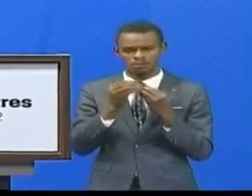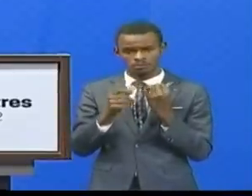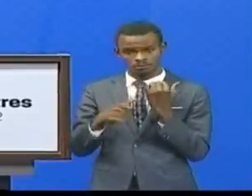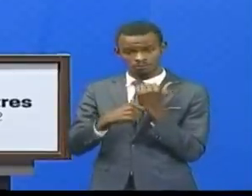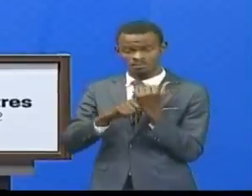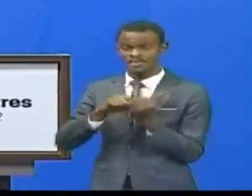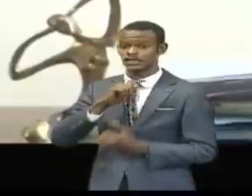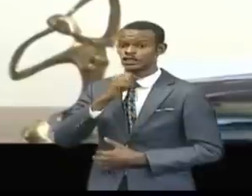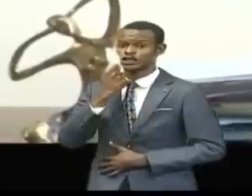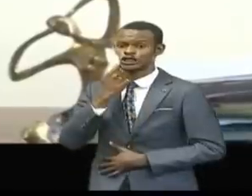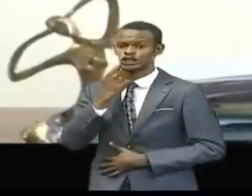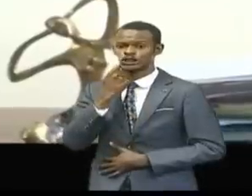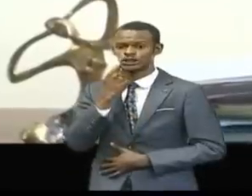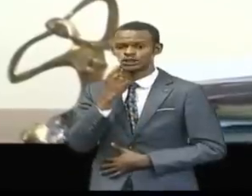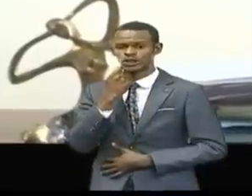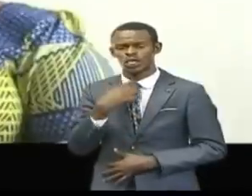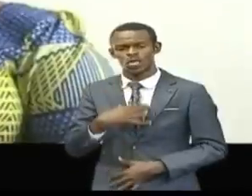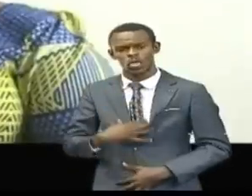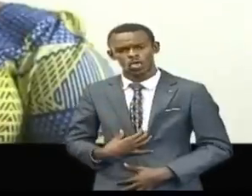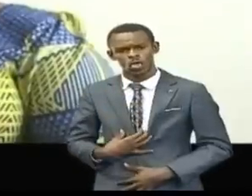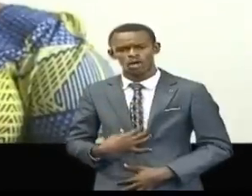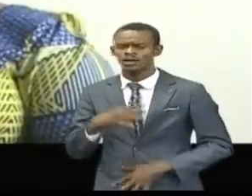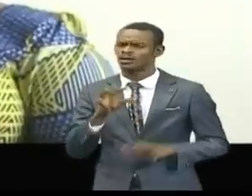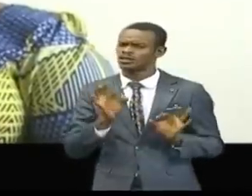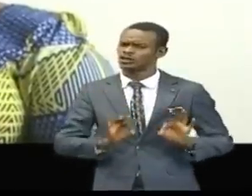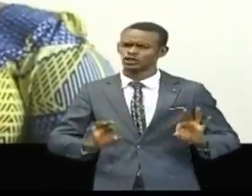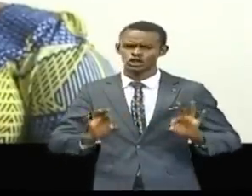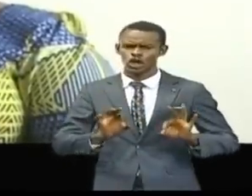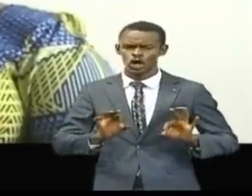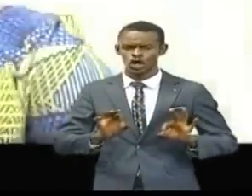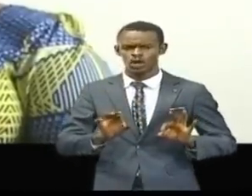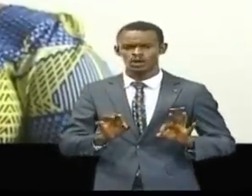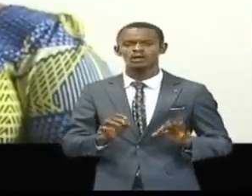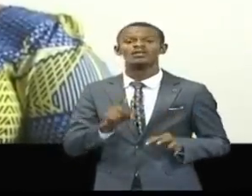chaque prison sera dotée des unités de production,